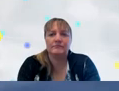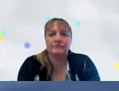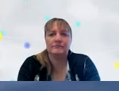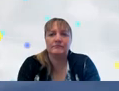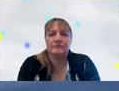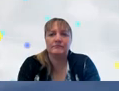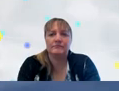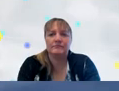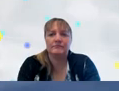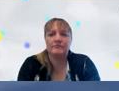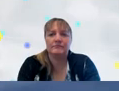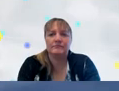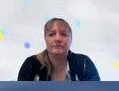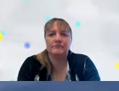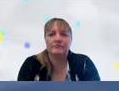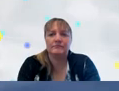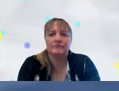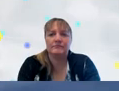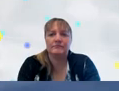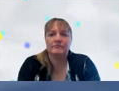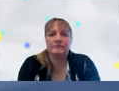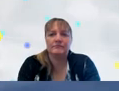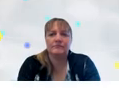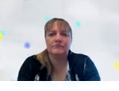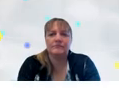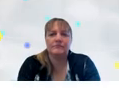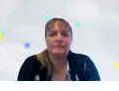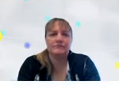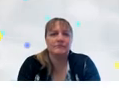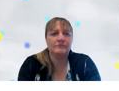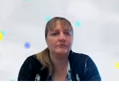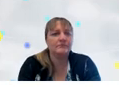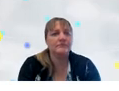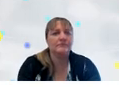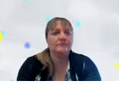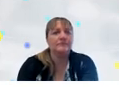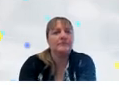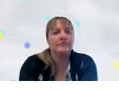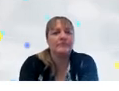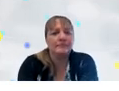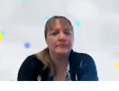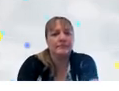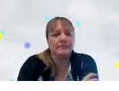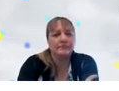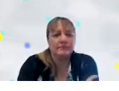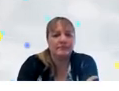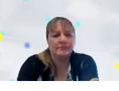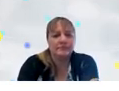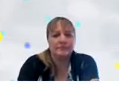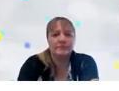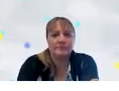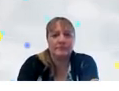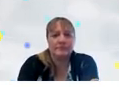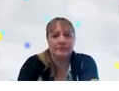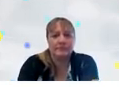eigentlich zu tun hat mit wo das system denn wir bewegen uns bei dem natürlich